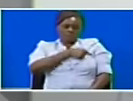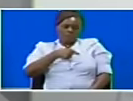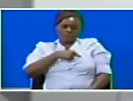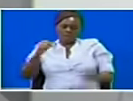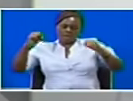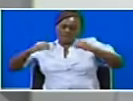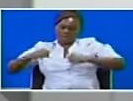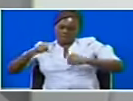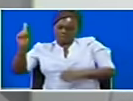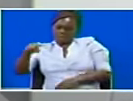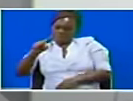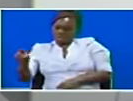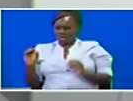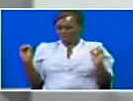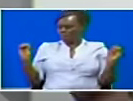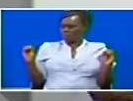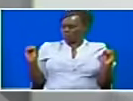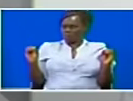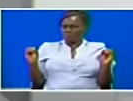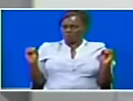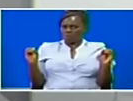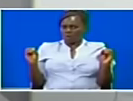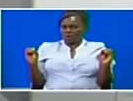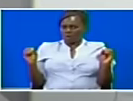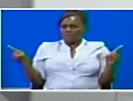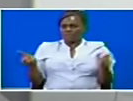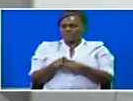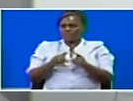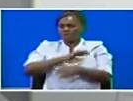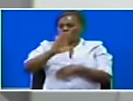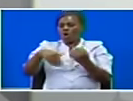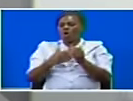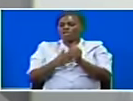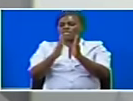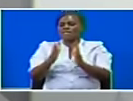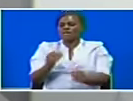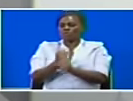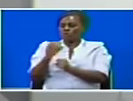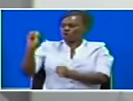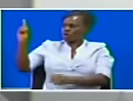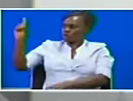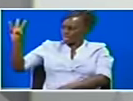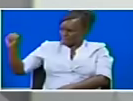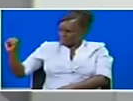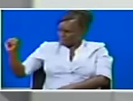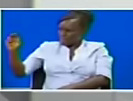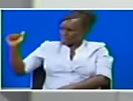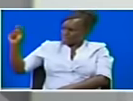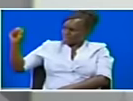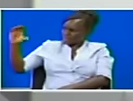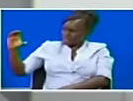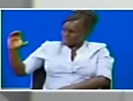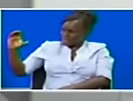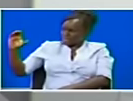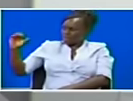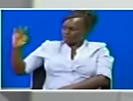hivyo amna makosa yote amefanya, hiyo ndio sheria, na itahitajika hivyo kwa viongozi vyote, kwa chama cha ODM, chama cha ANC na